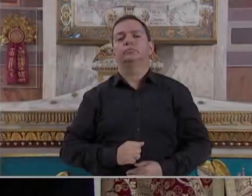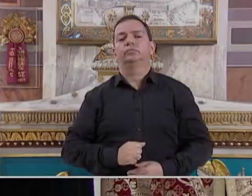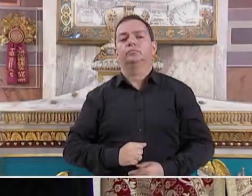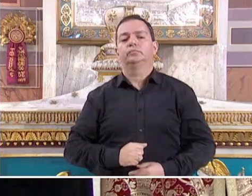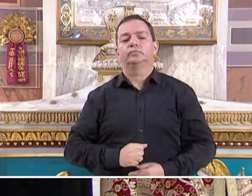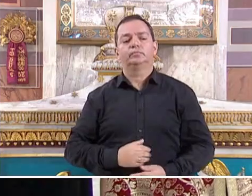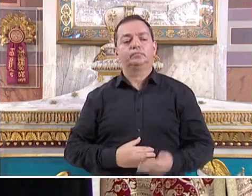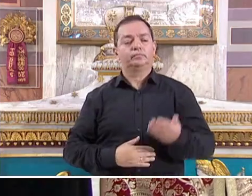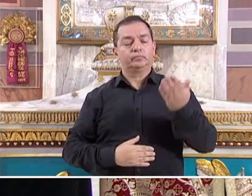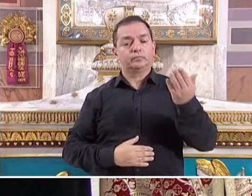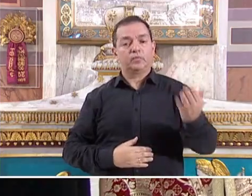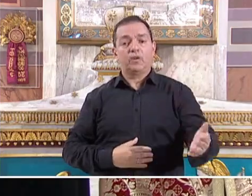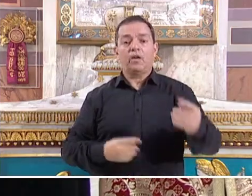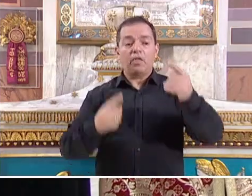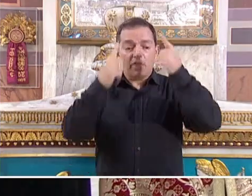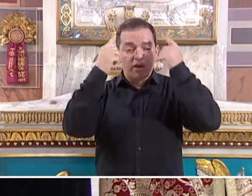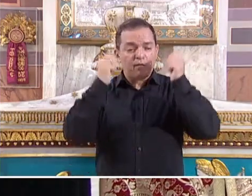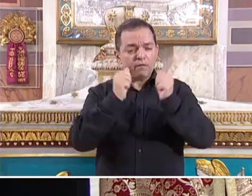Θεοφιλέστατε,